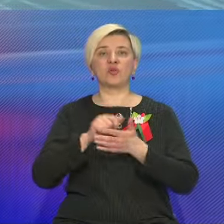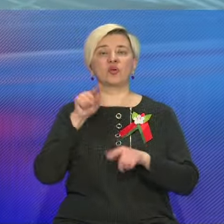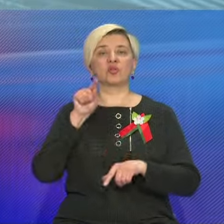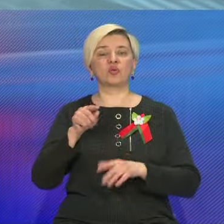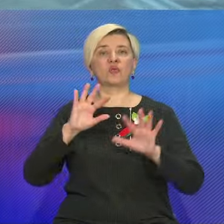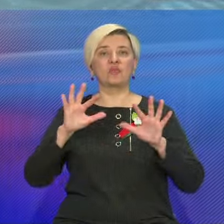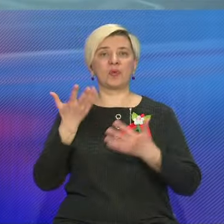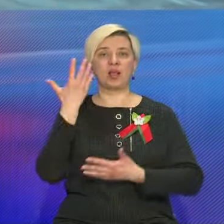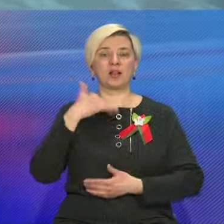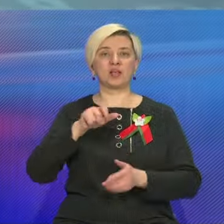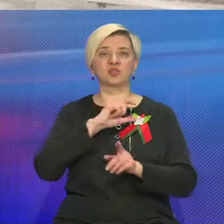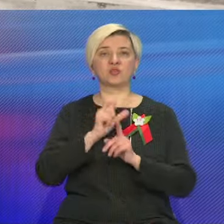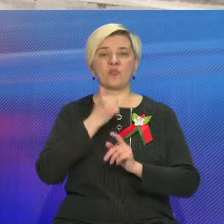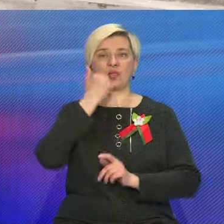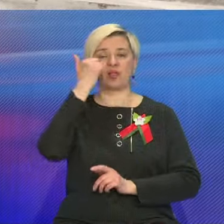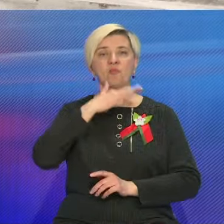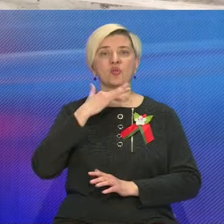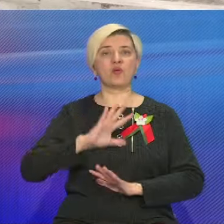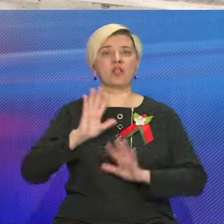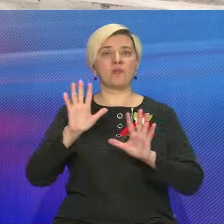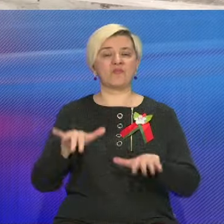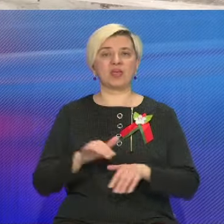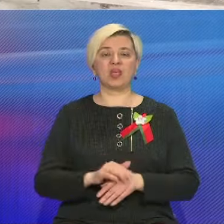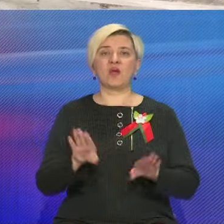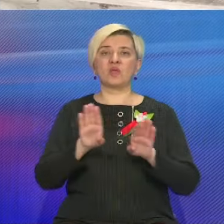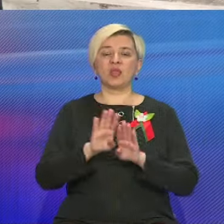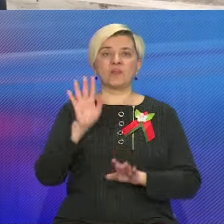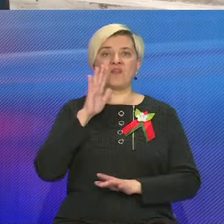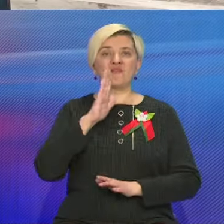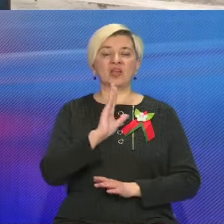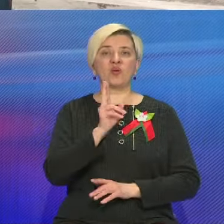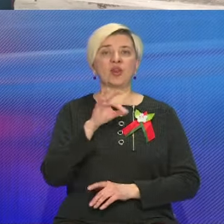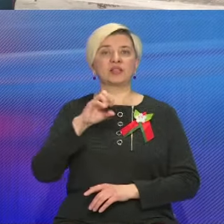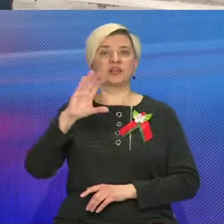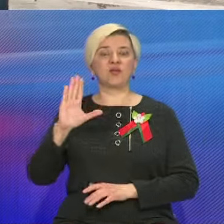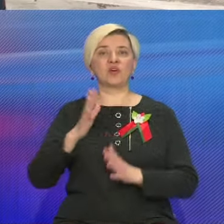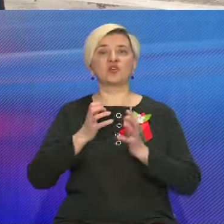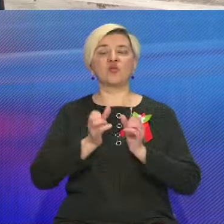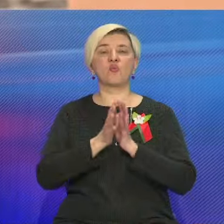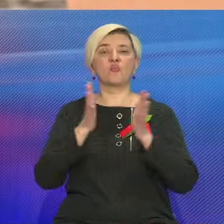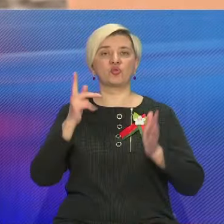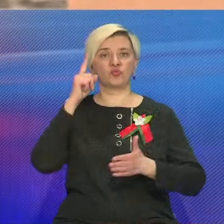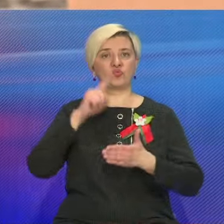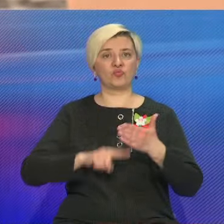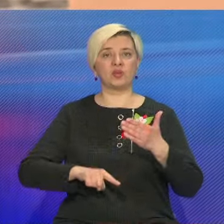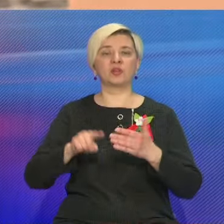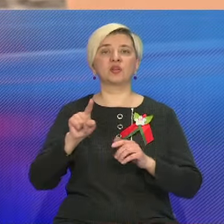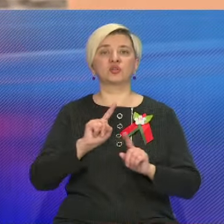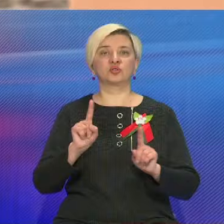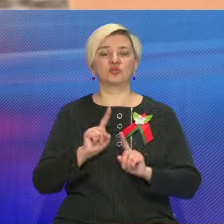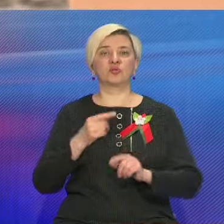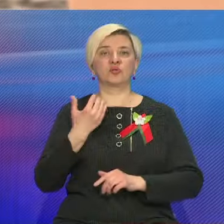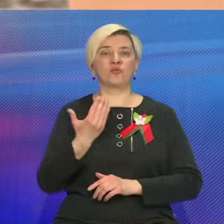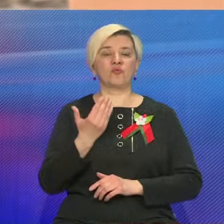не буває. У такі хвилини Володимир Колесніков ще більш упевнюється. Його покоління вистояло у страшне